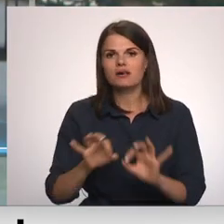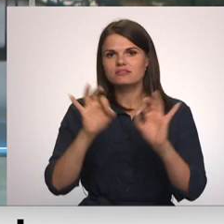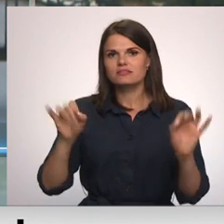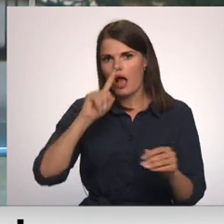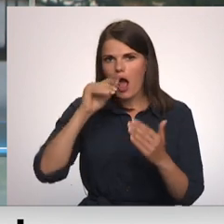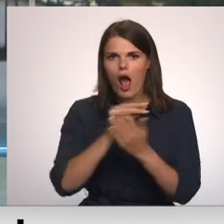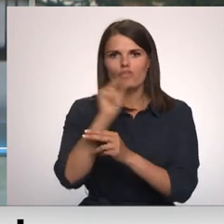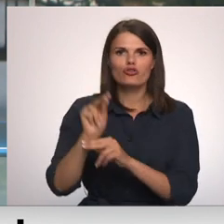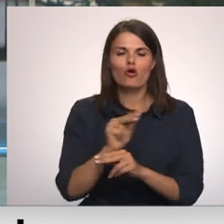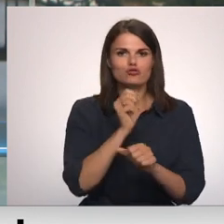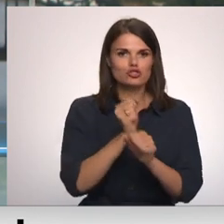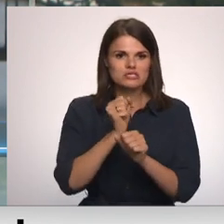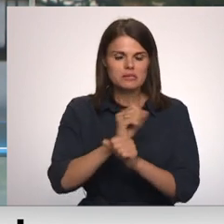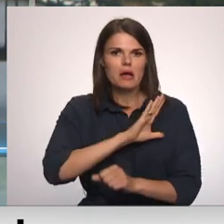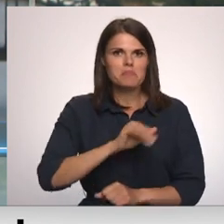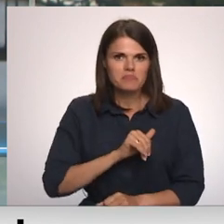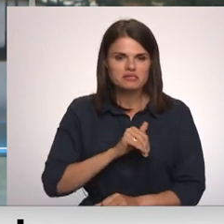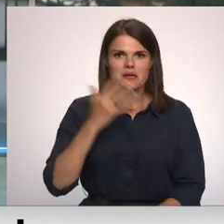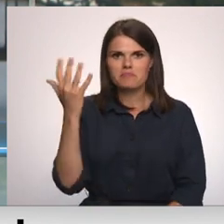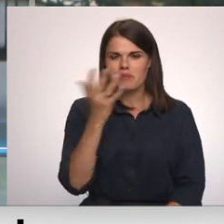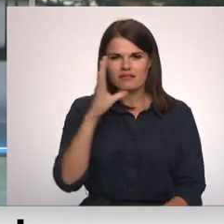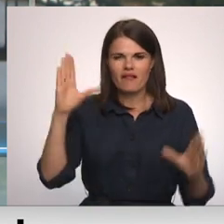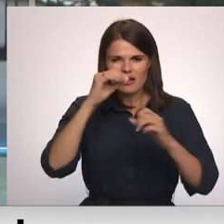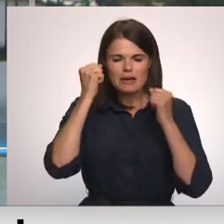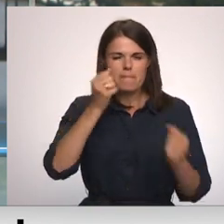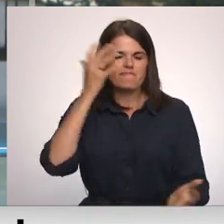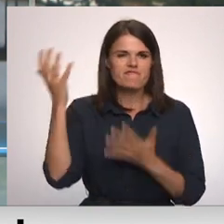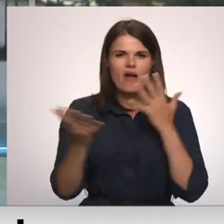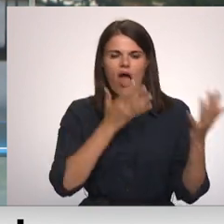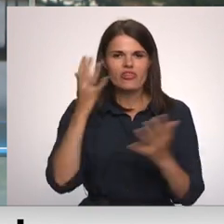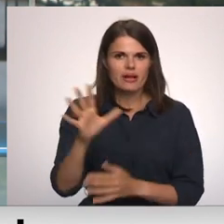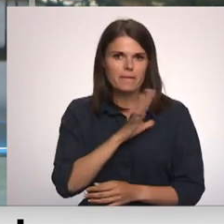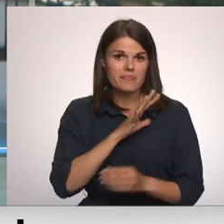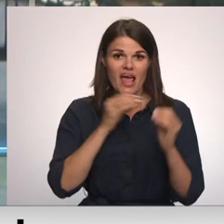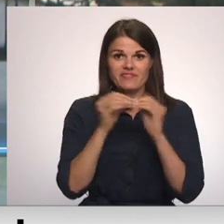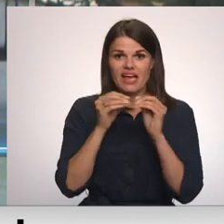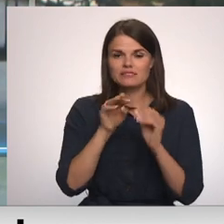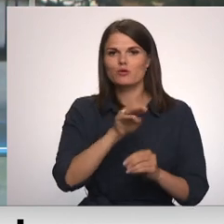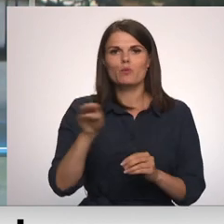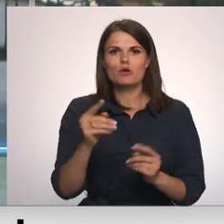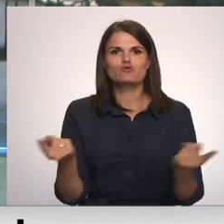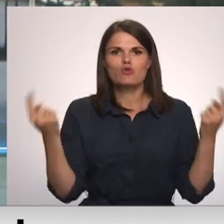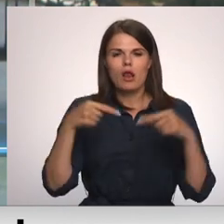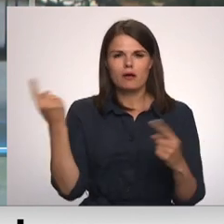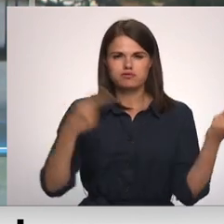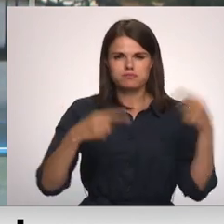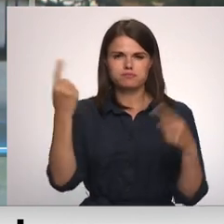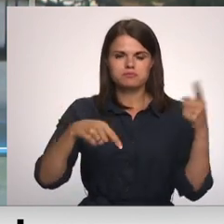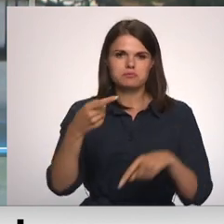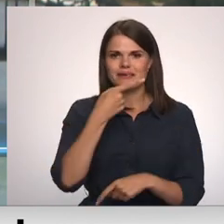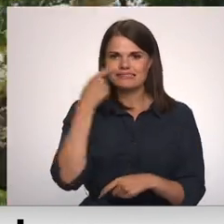atjaunošanas darbi pēc piektdienas vakarā piedzīvotās vētras, kas aptuveni 10 minūšu laikā nogāzusi simtiem